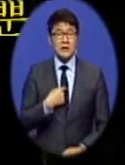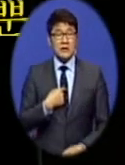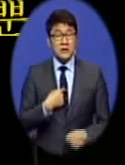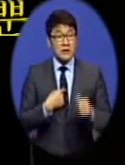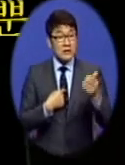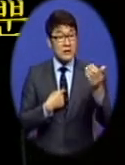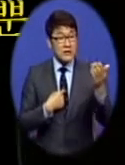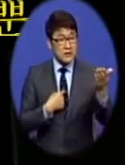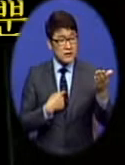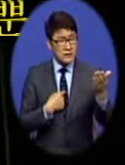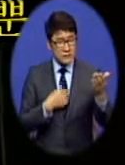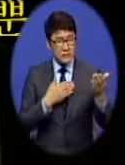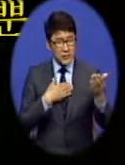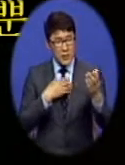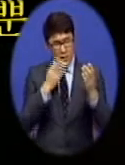어리석은 나 당신이